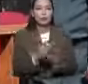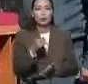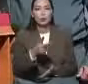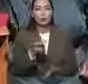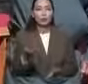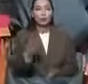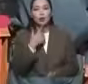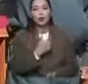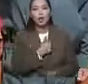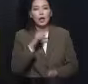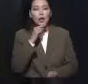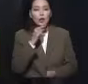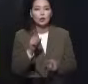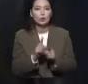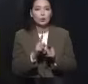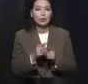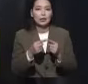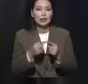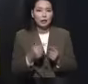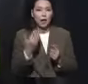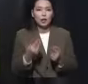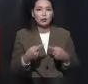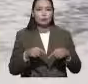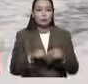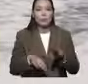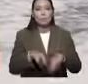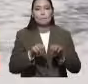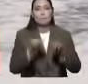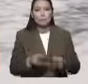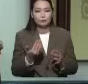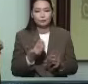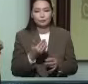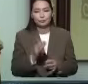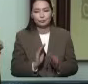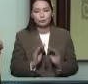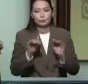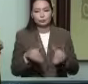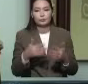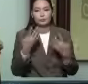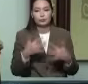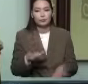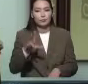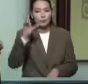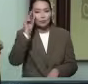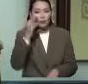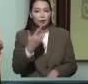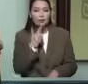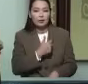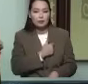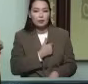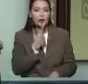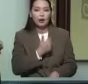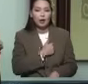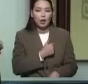әскери экономиканың нақты секторында сұранысқа ие мамандықтар бойынша даярлықтан өтті. Мерзімді әскери қызметтің әскери